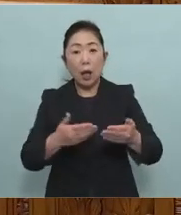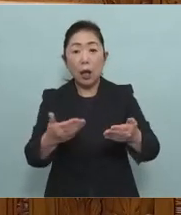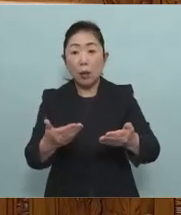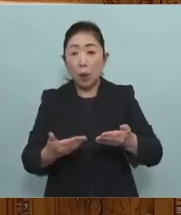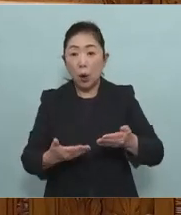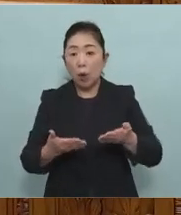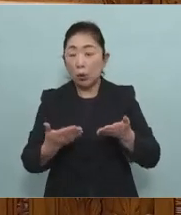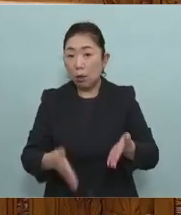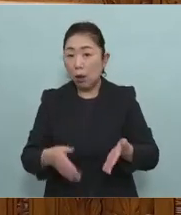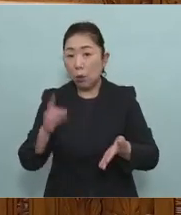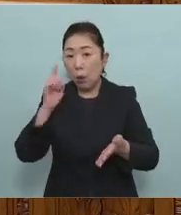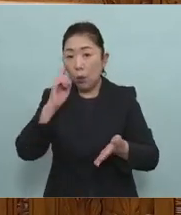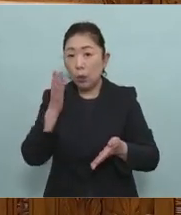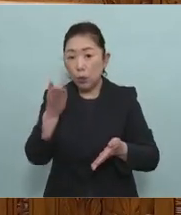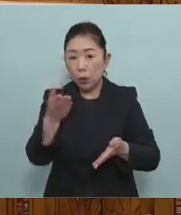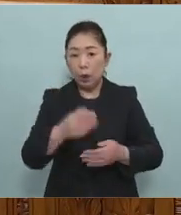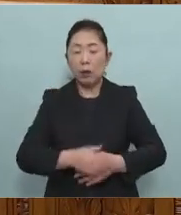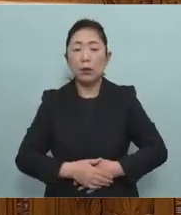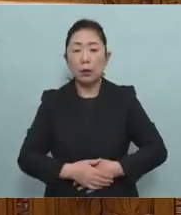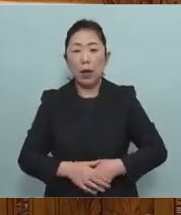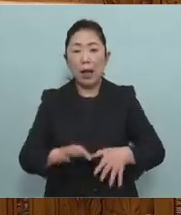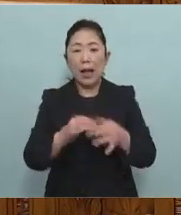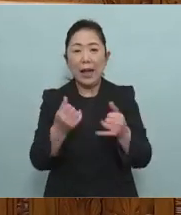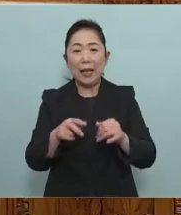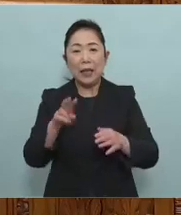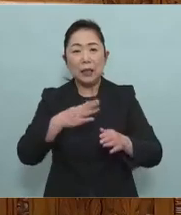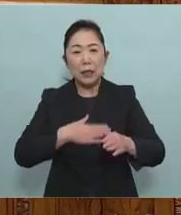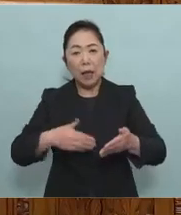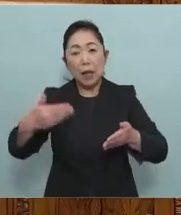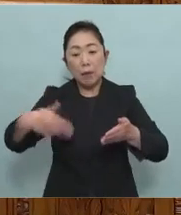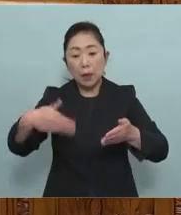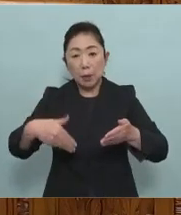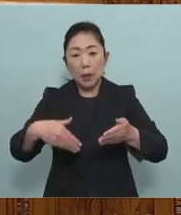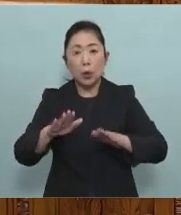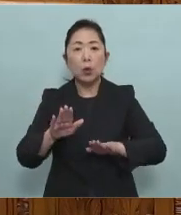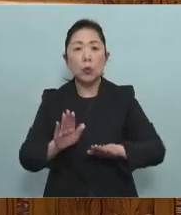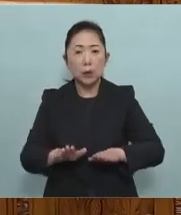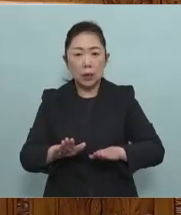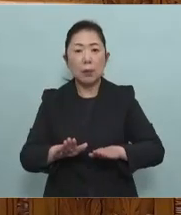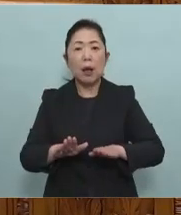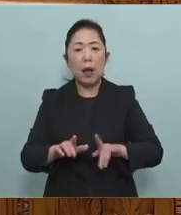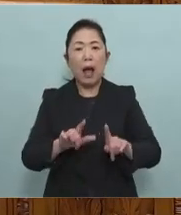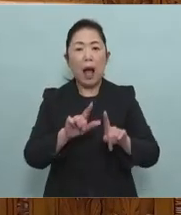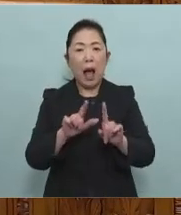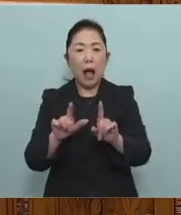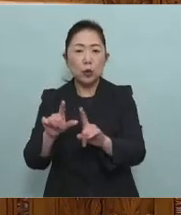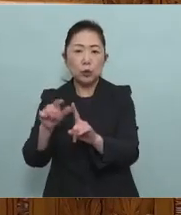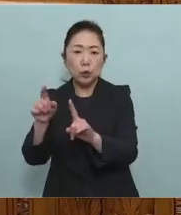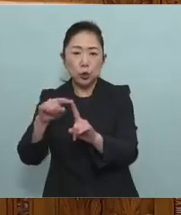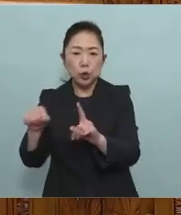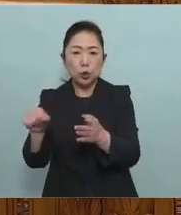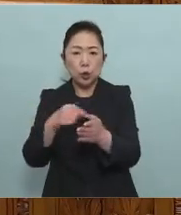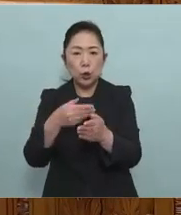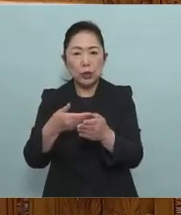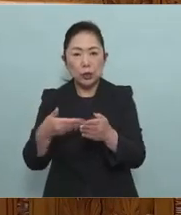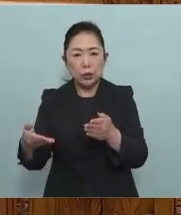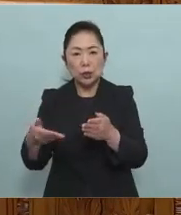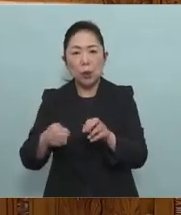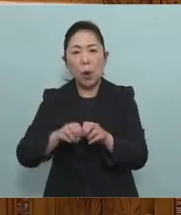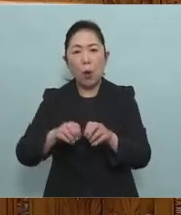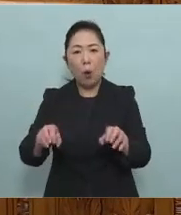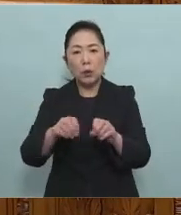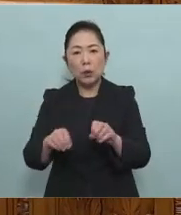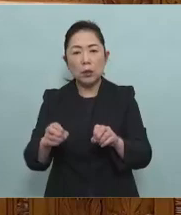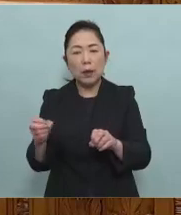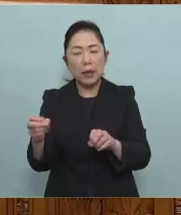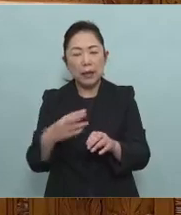とお考えだからでしょうか。関係者の理解が得られていない以上、アルプス処理水の海洋放出は再検討すべきであると考